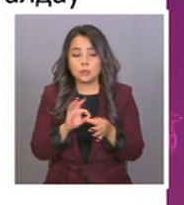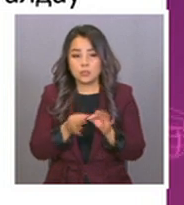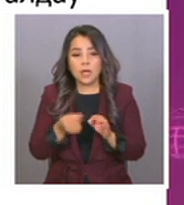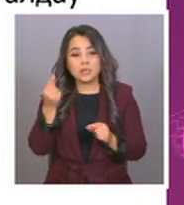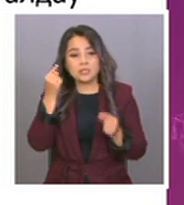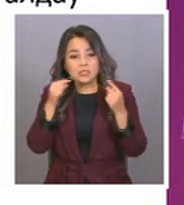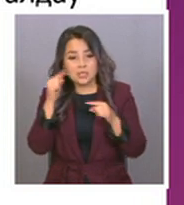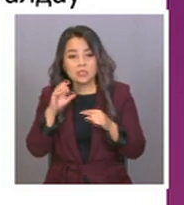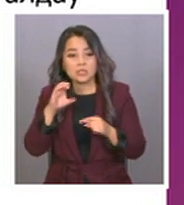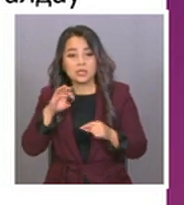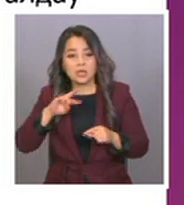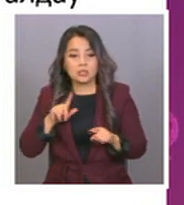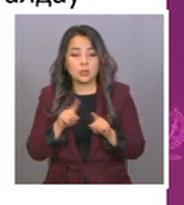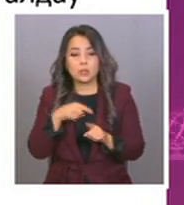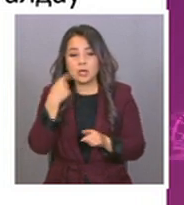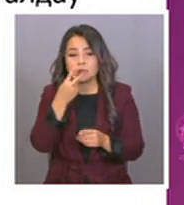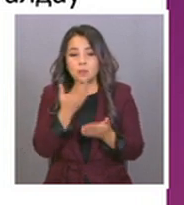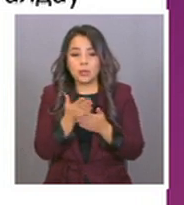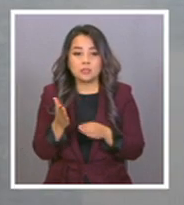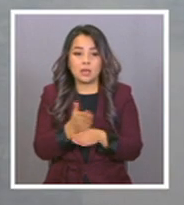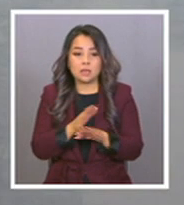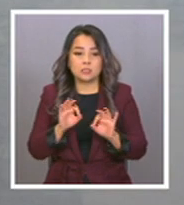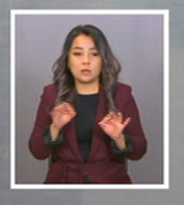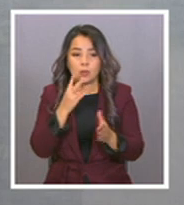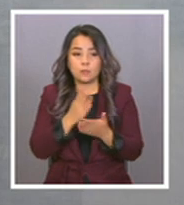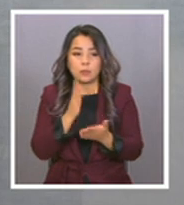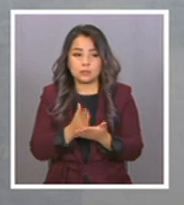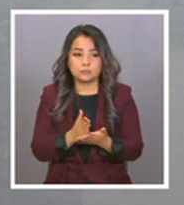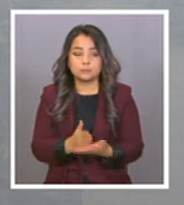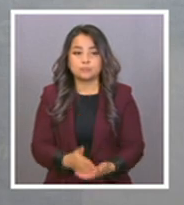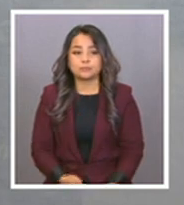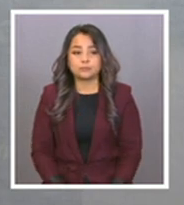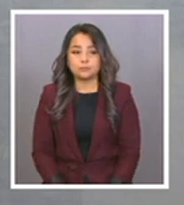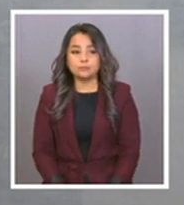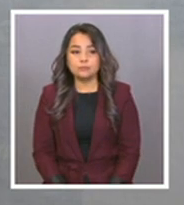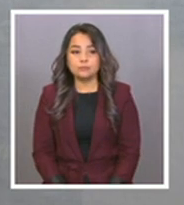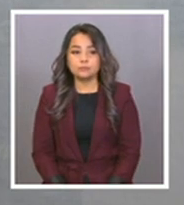идеялық, стилистикалық сипатына талдау жасадық.